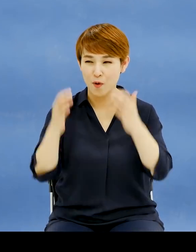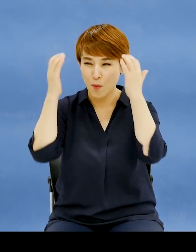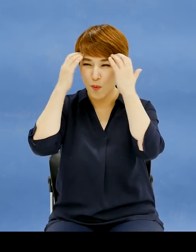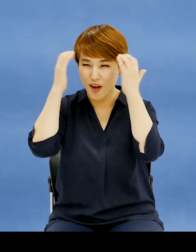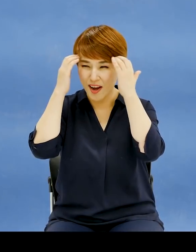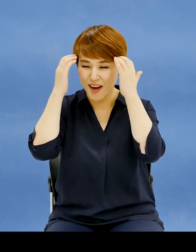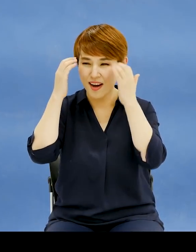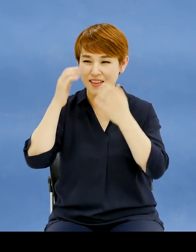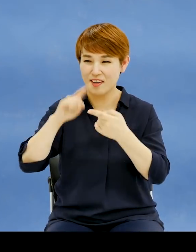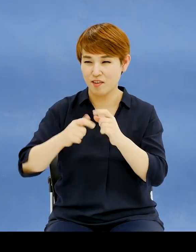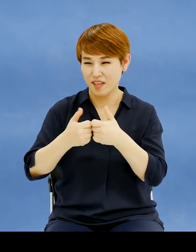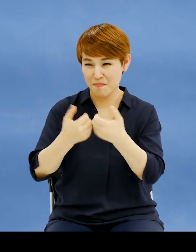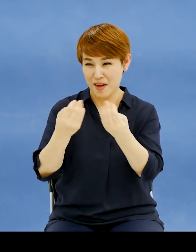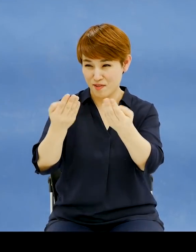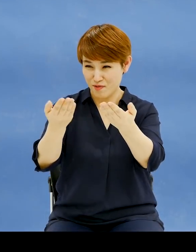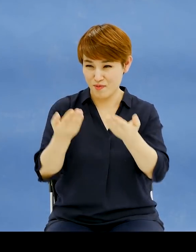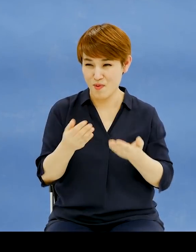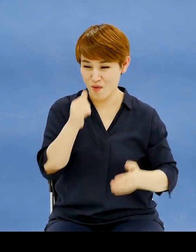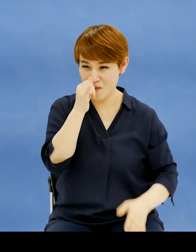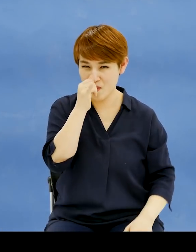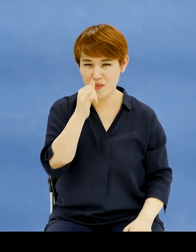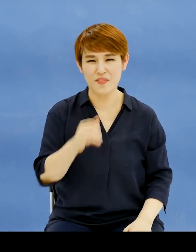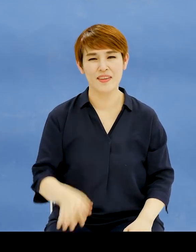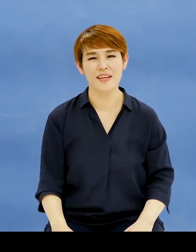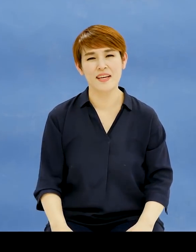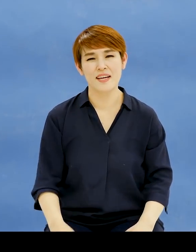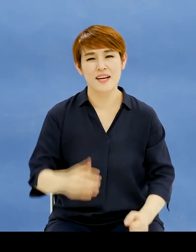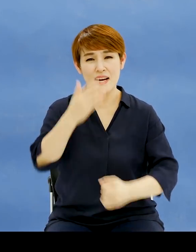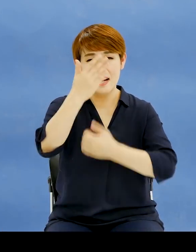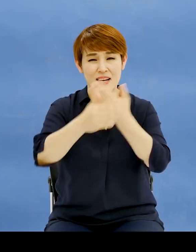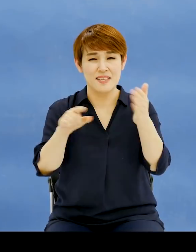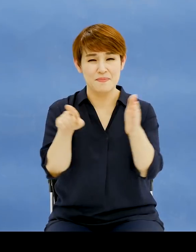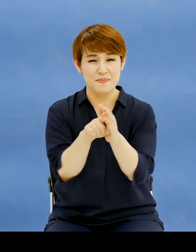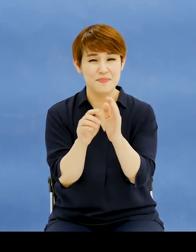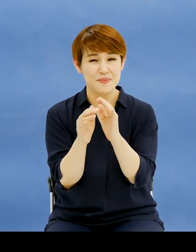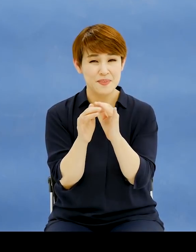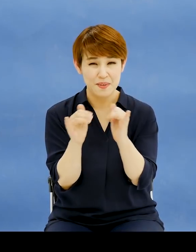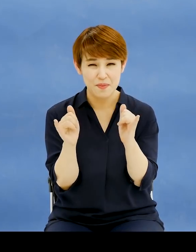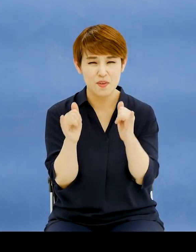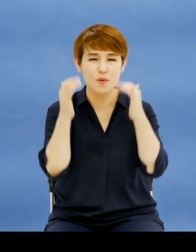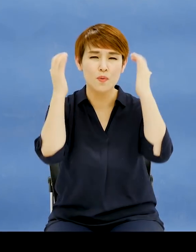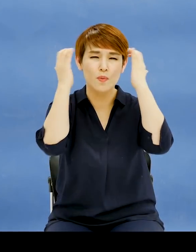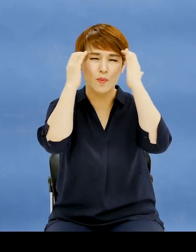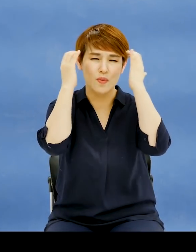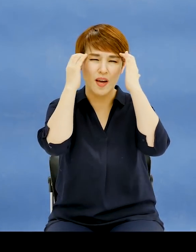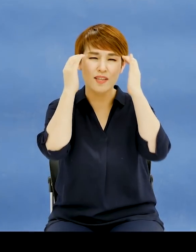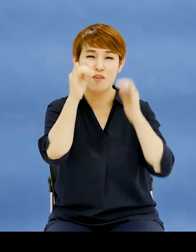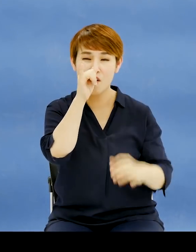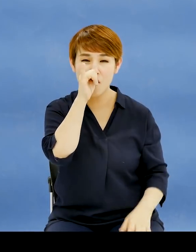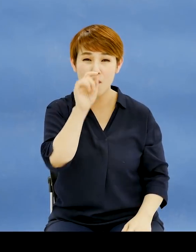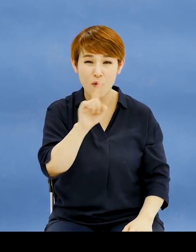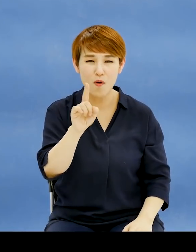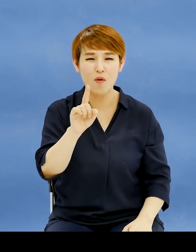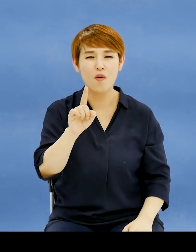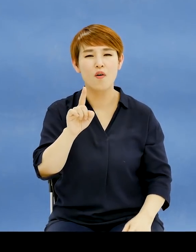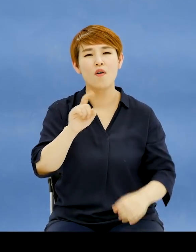했습니다. 아까 고난에 대해서 많은 네. 상담을 해주신다고 하셨잖아요. 근데 우리 크리스찬들은 다들